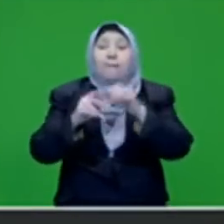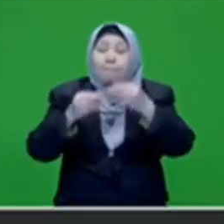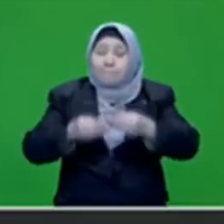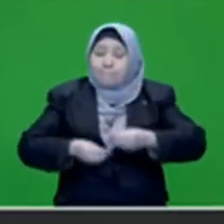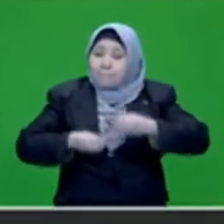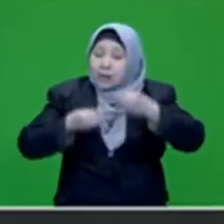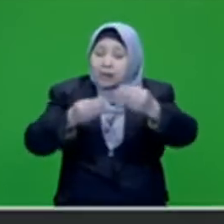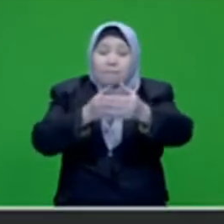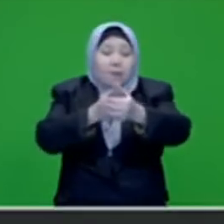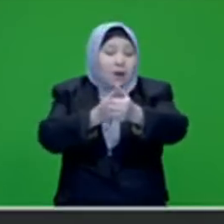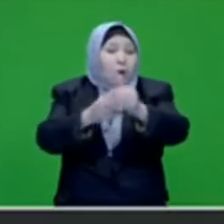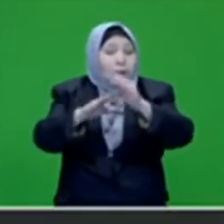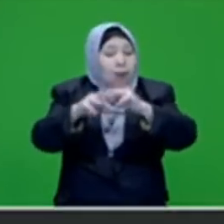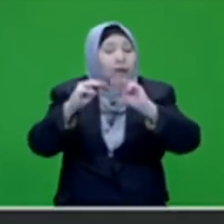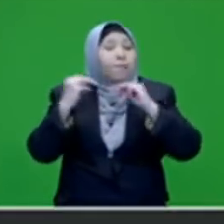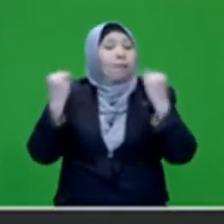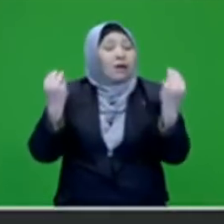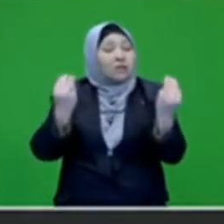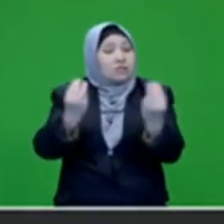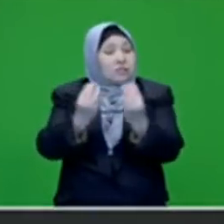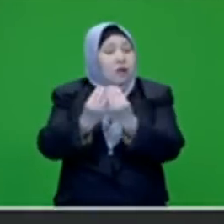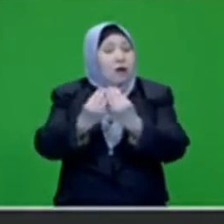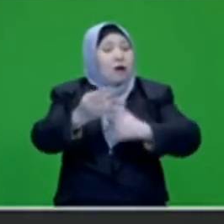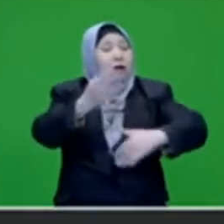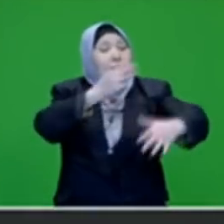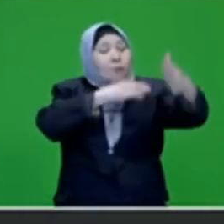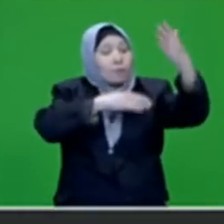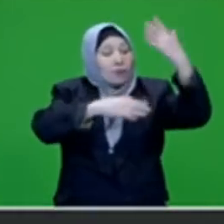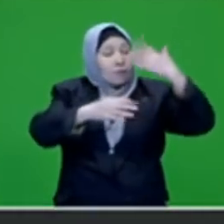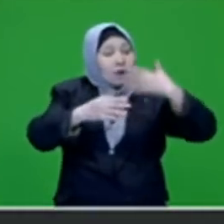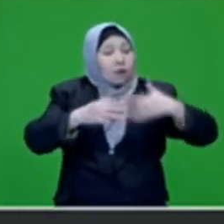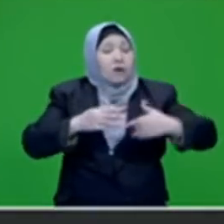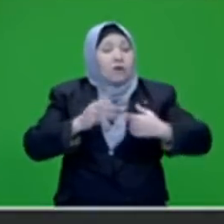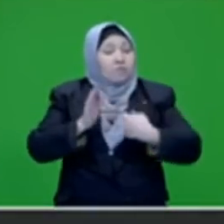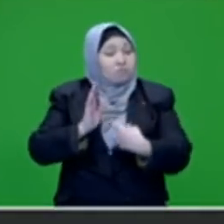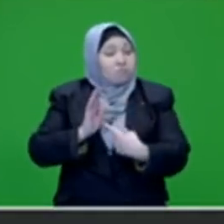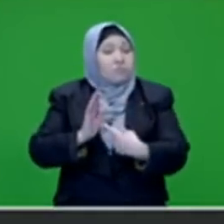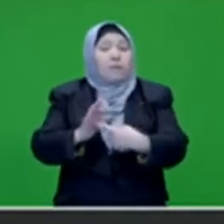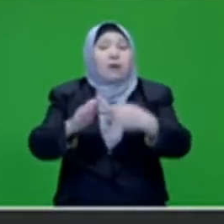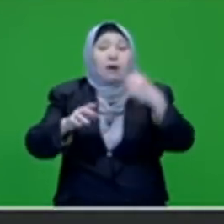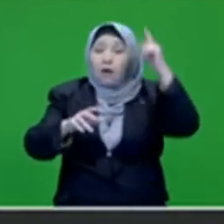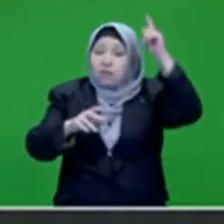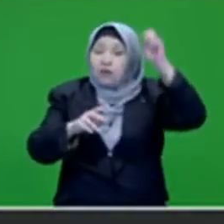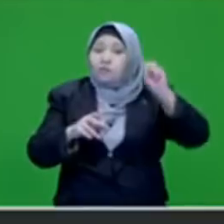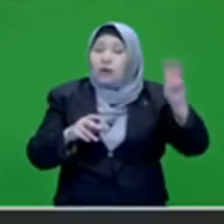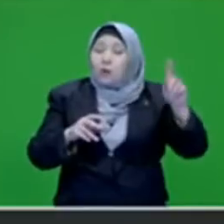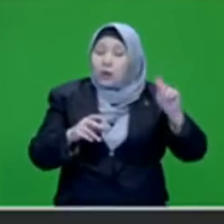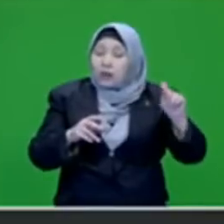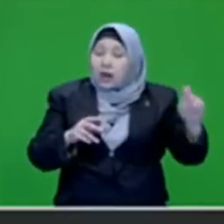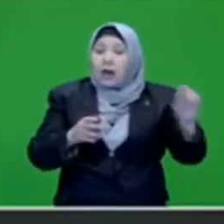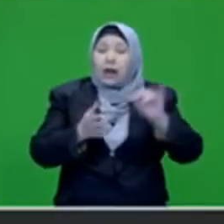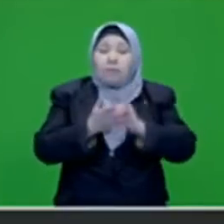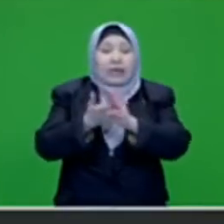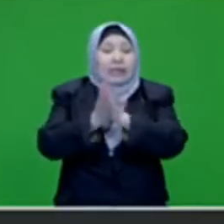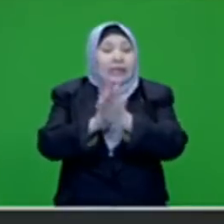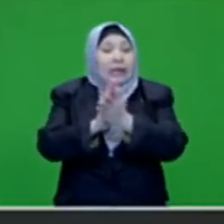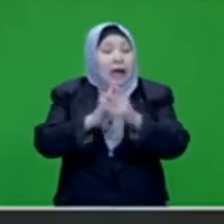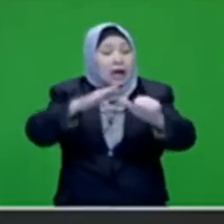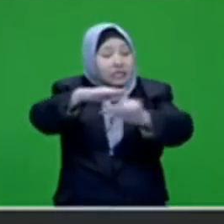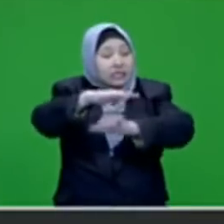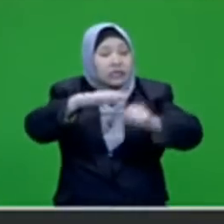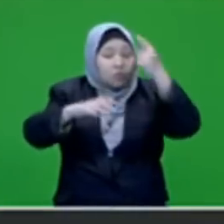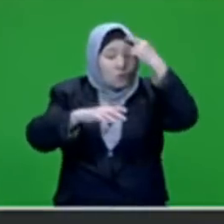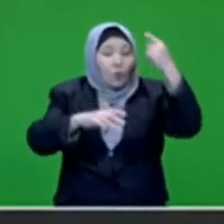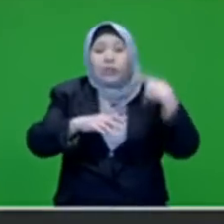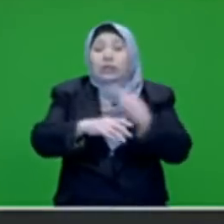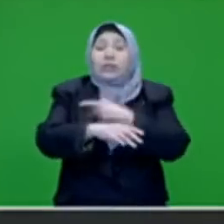satu panduan kepada masyarakat yang sebelum itu menyembah selain Allah Subhanahu wa taala, jadikan itu sebagai platform untuk kerja-kerja dakwah